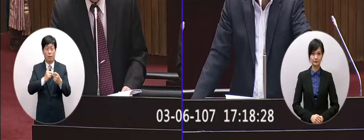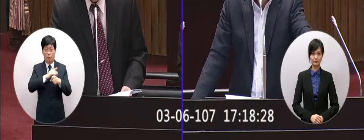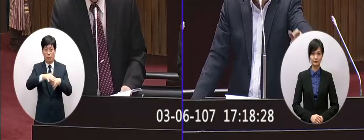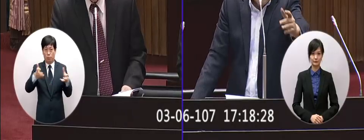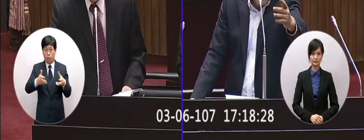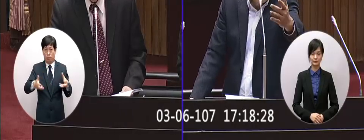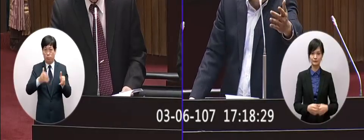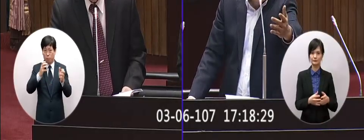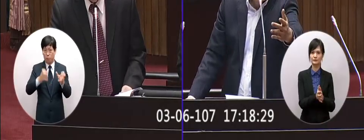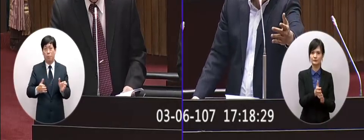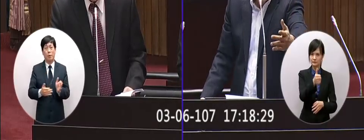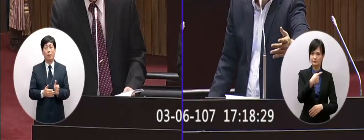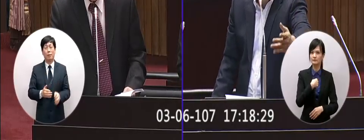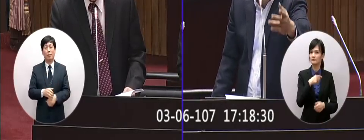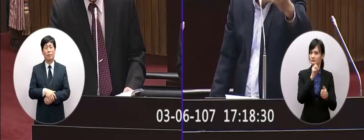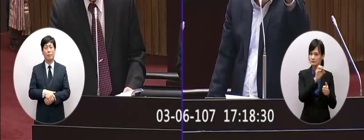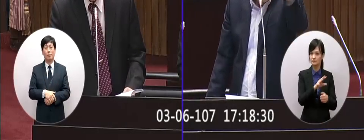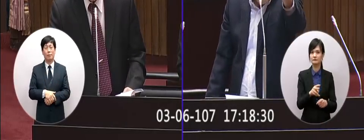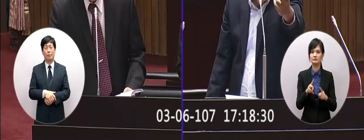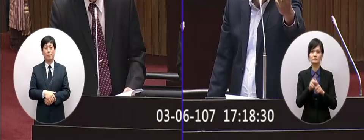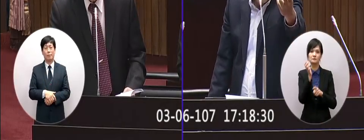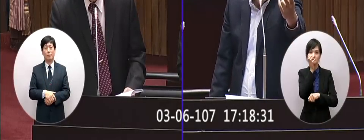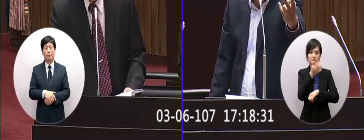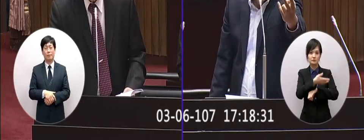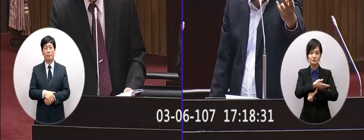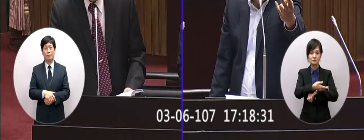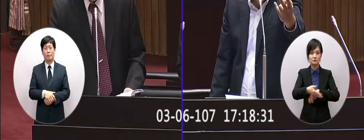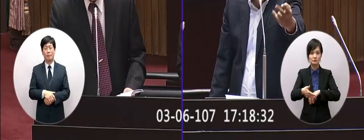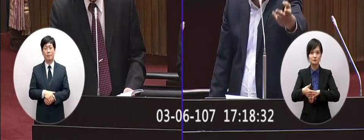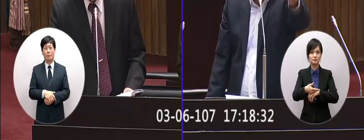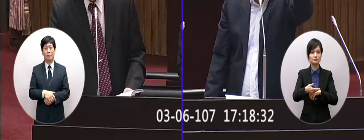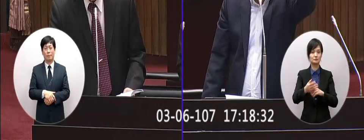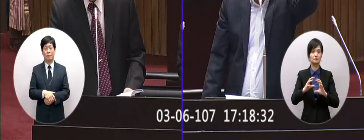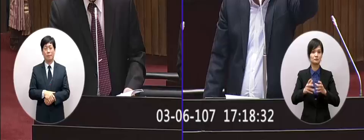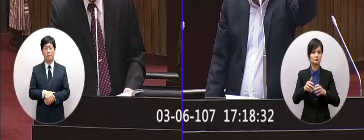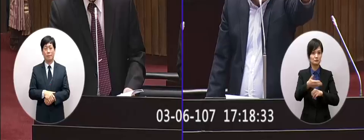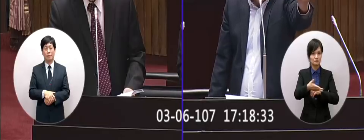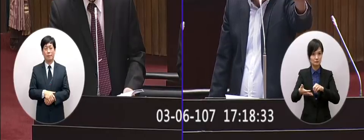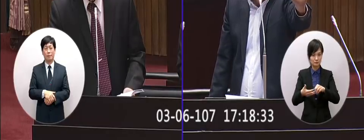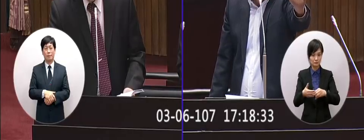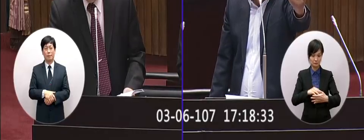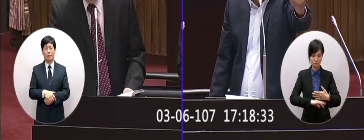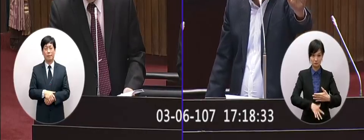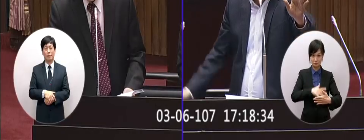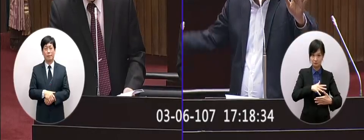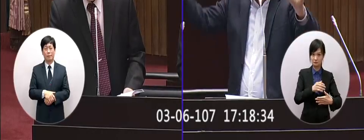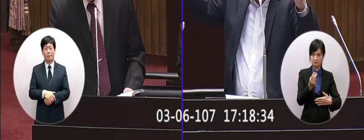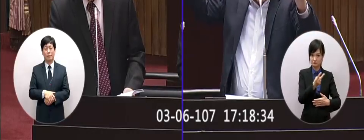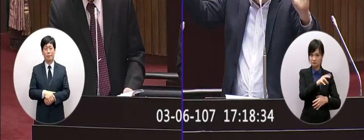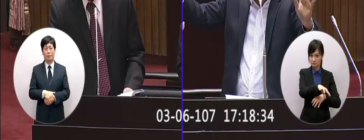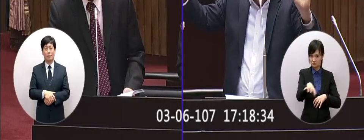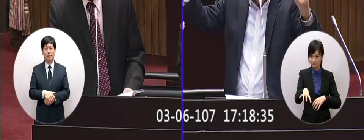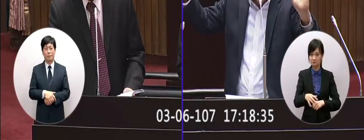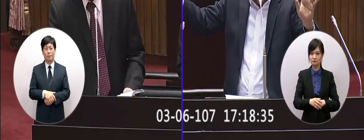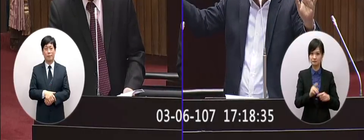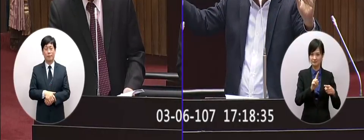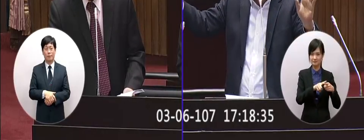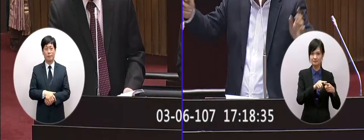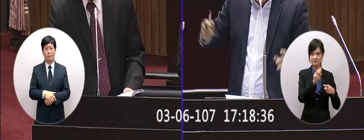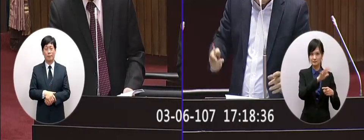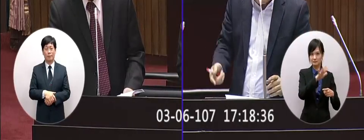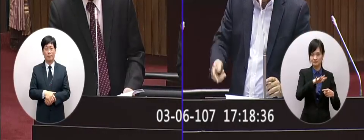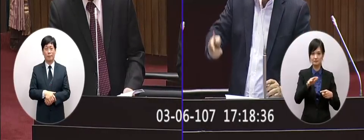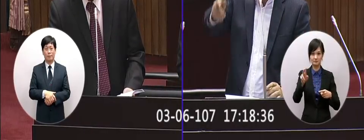成。 保、哦、定我甲你讲啊，小琉球即马两个蓄水所在啦，一个5000栋啦，一个3000栋